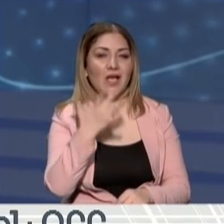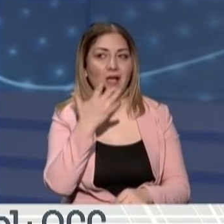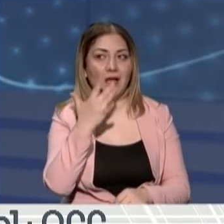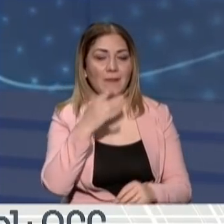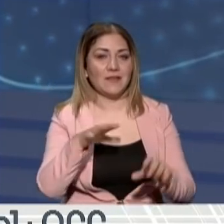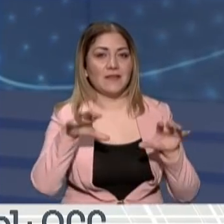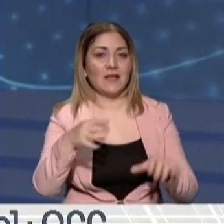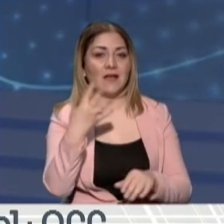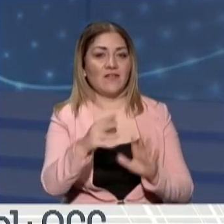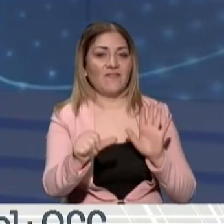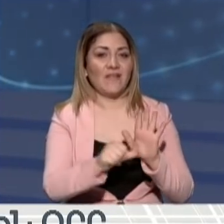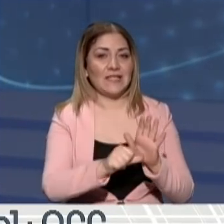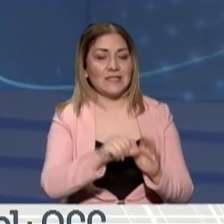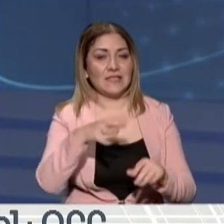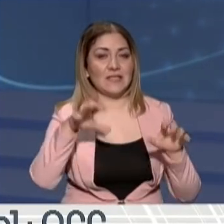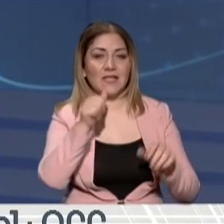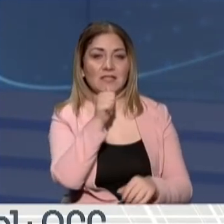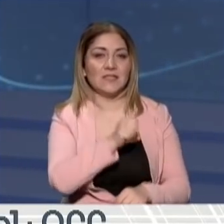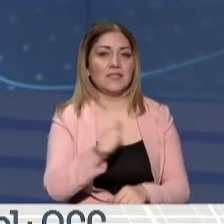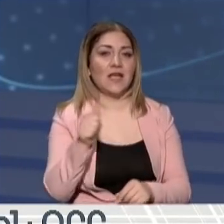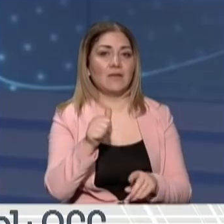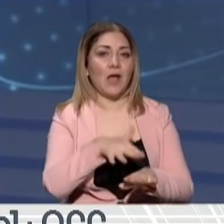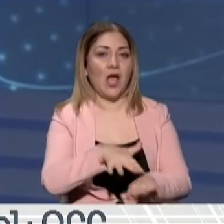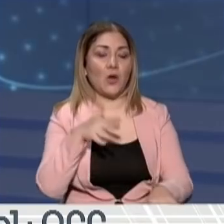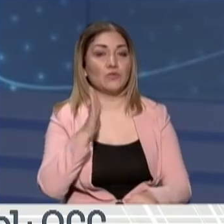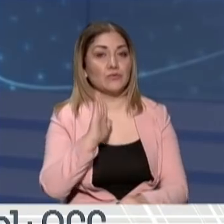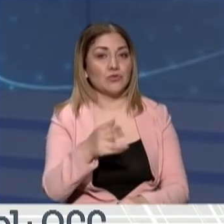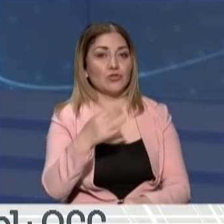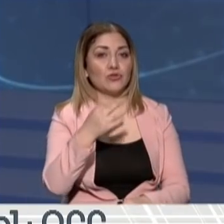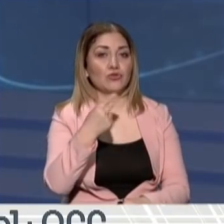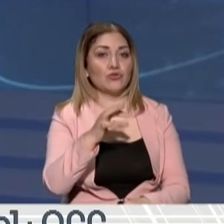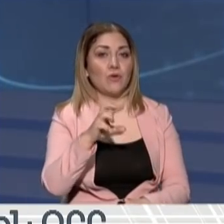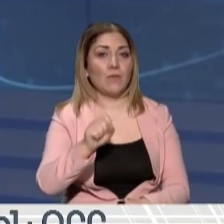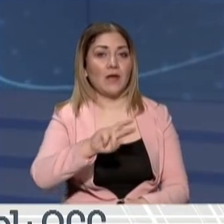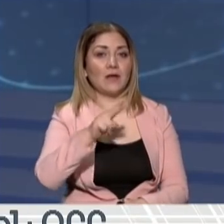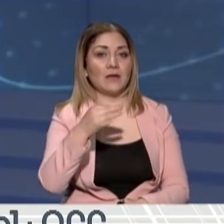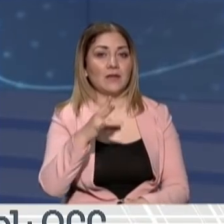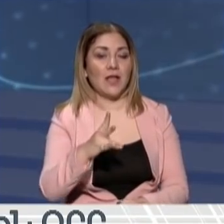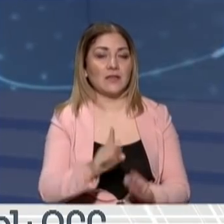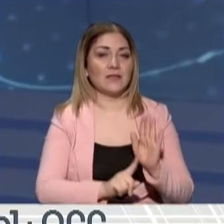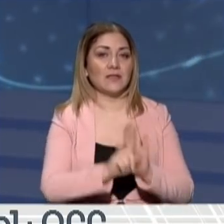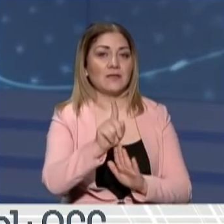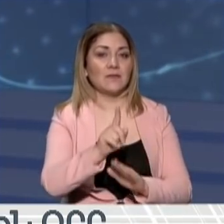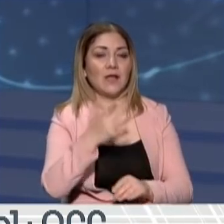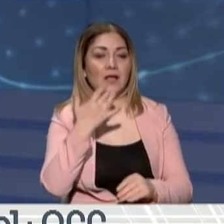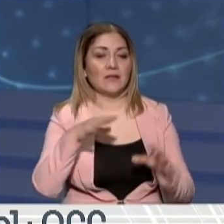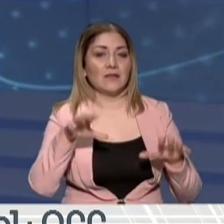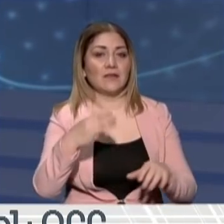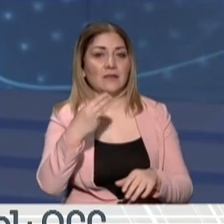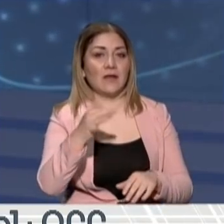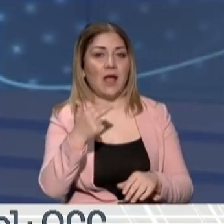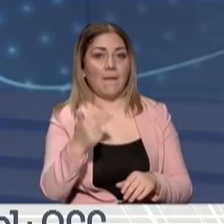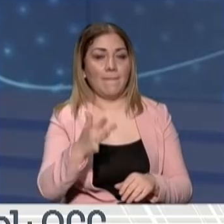Միացյալ Նահանգների 46-րդ նախագահի երթմնակալության արարողությունը։ Ջո Բայդենը կստանձնի պաշտոնը, սպիտակ տնից հեռացող Թրամփն